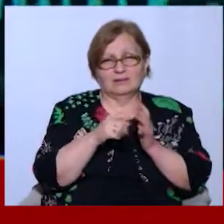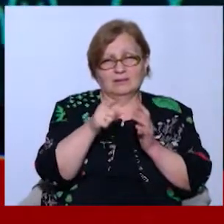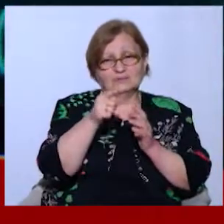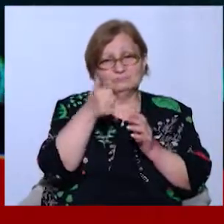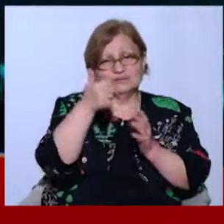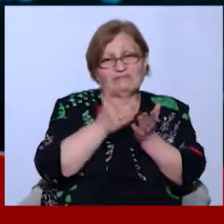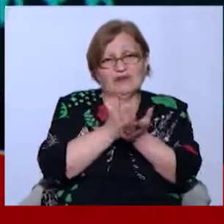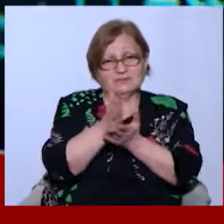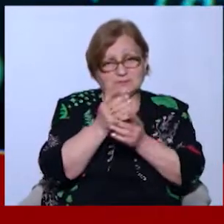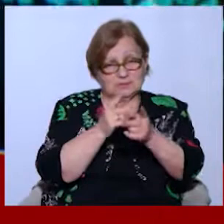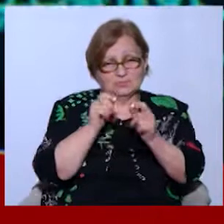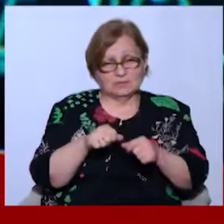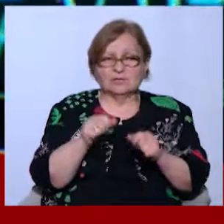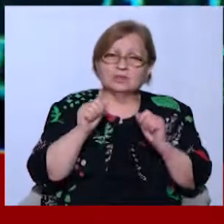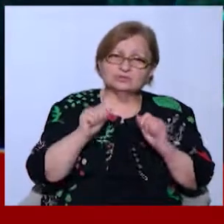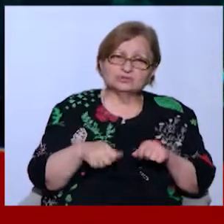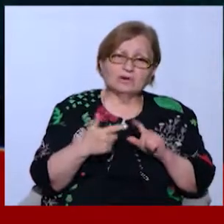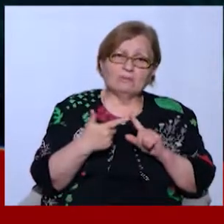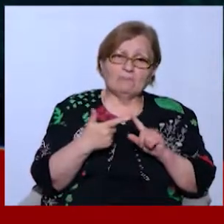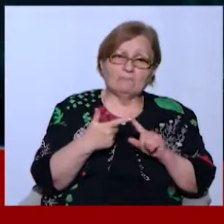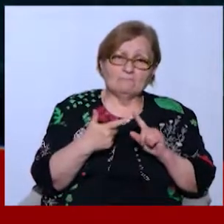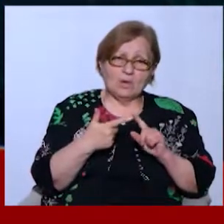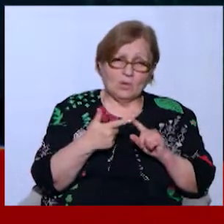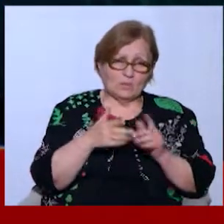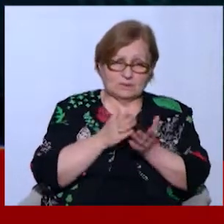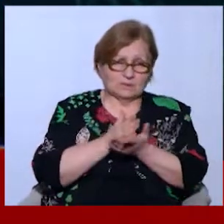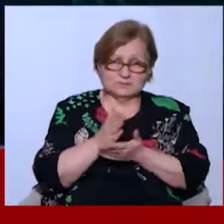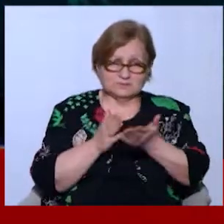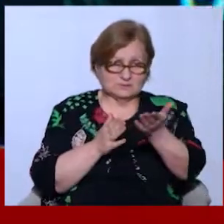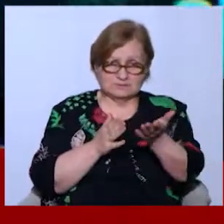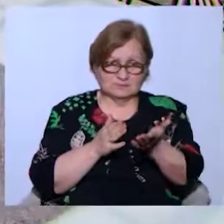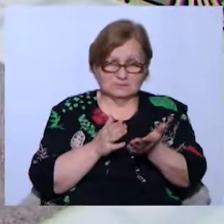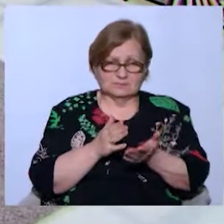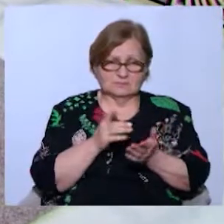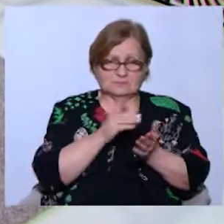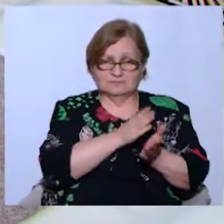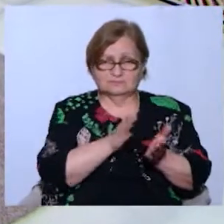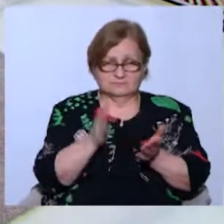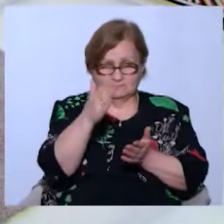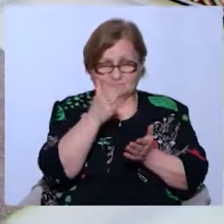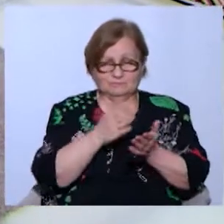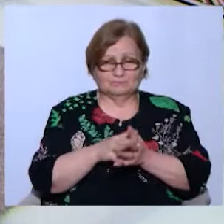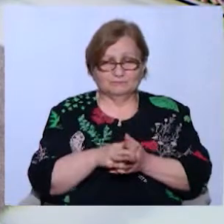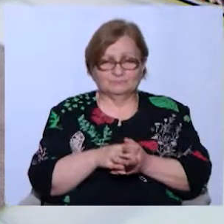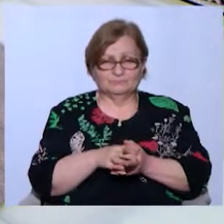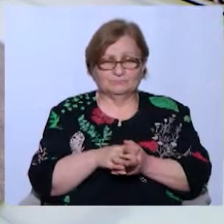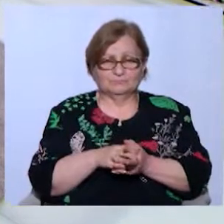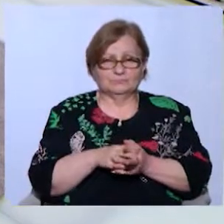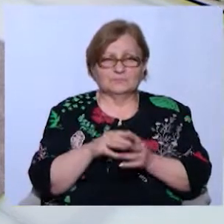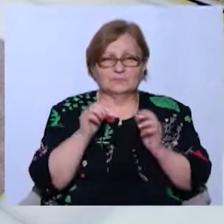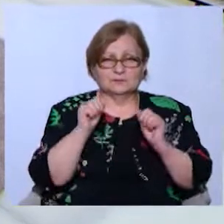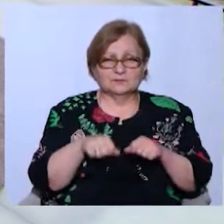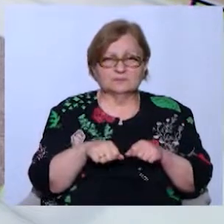გზა. შეიძლება იყოს გერბი, საფასური, გერბი. შეიძლება აი ესე მივიდეთ, ხო? და ასე შეიძლება